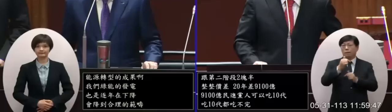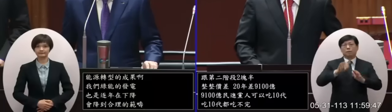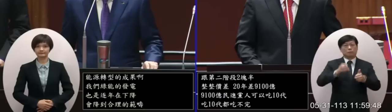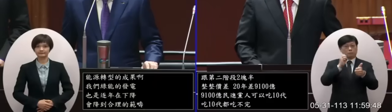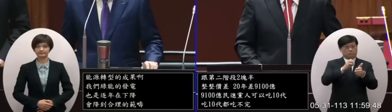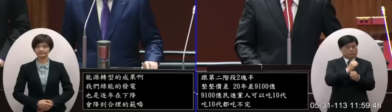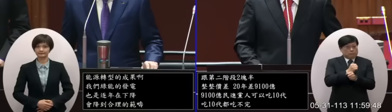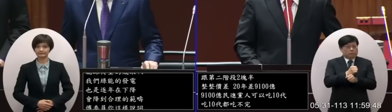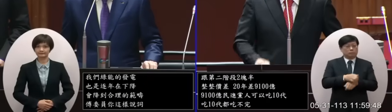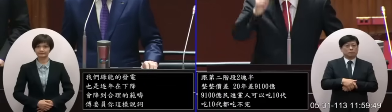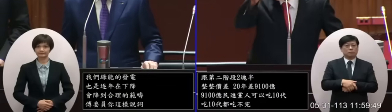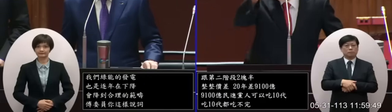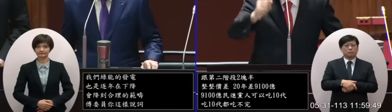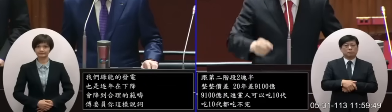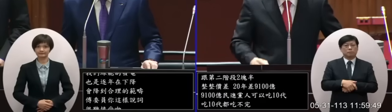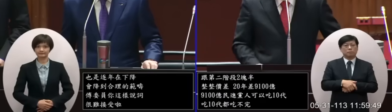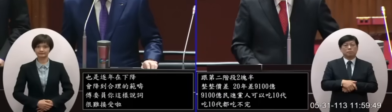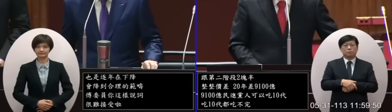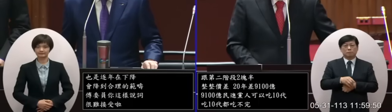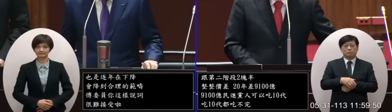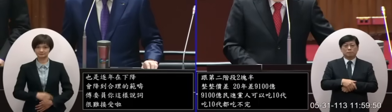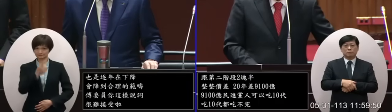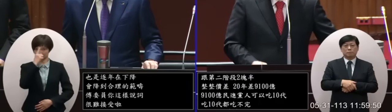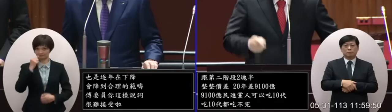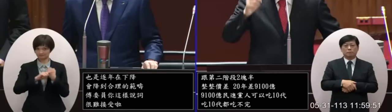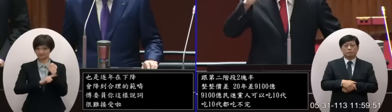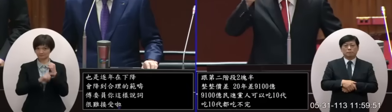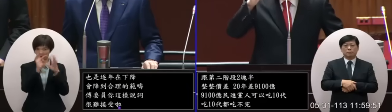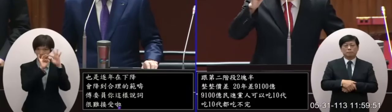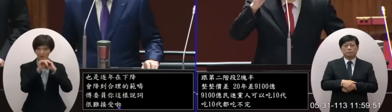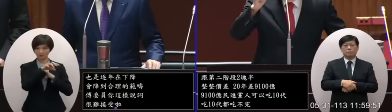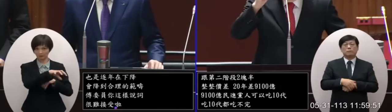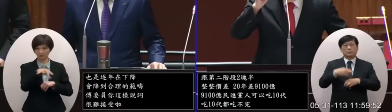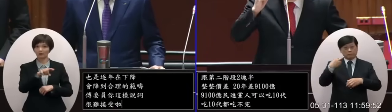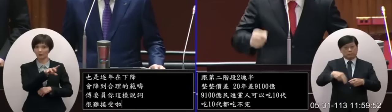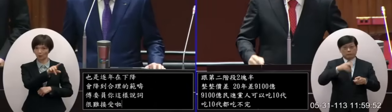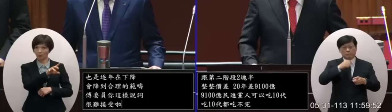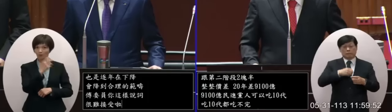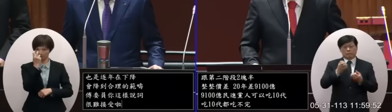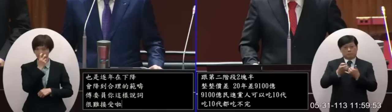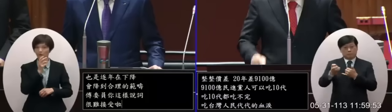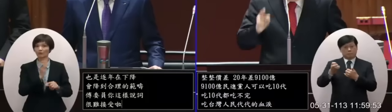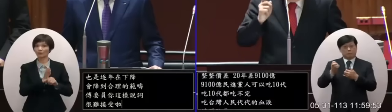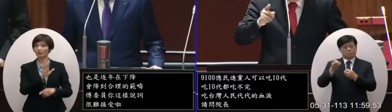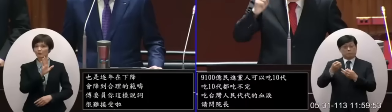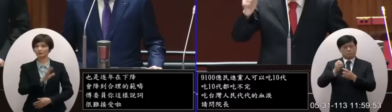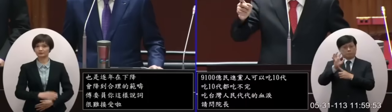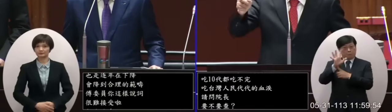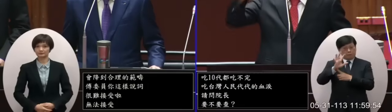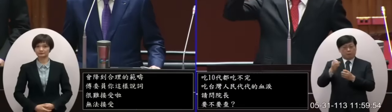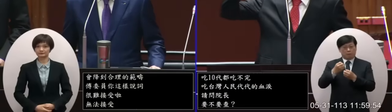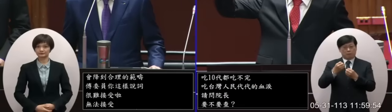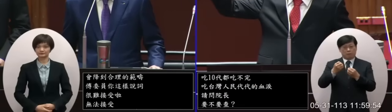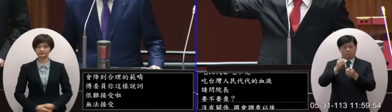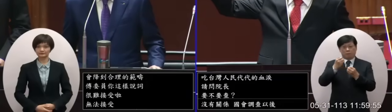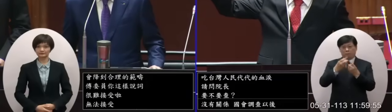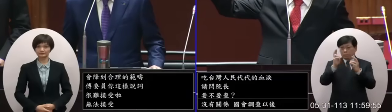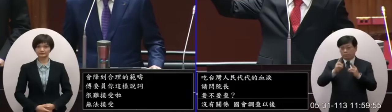再提醒你一下， 该有的司法调查都有司法机关在调查。 离岸风电第一阶段、第二阶